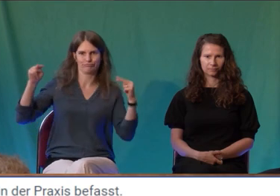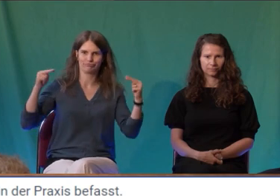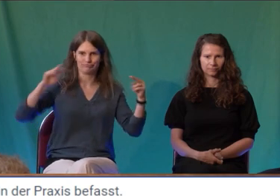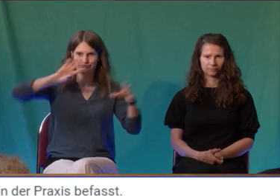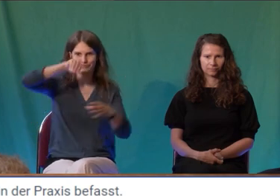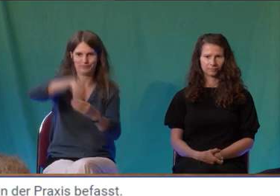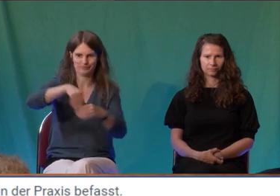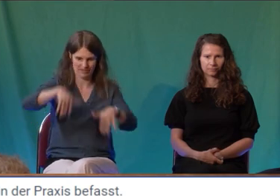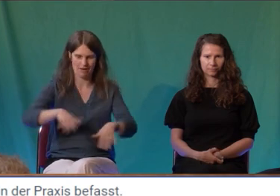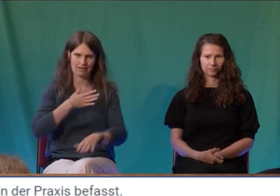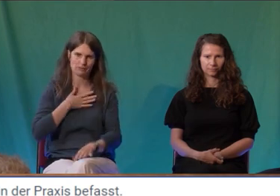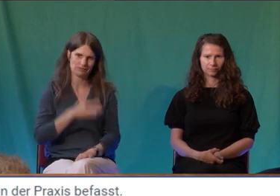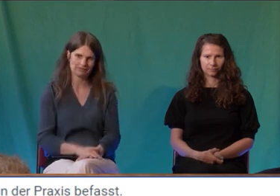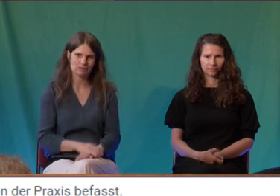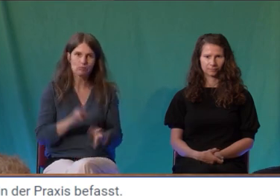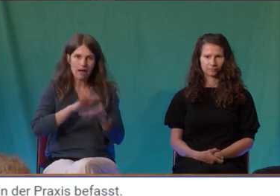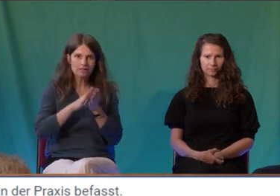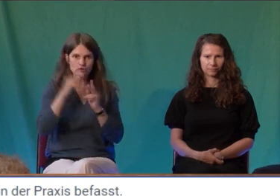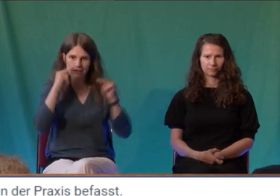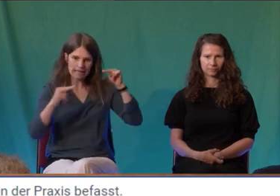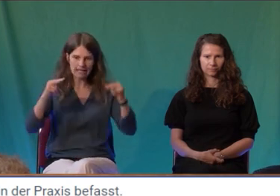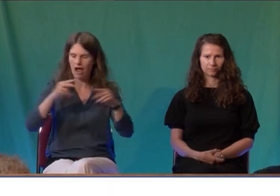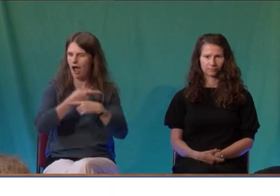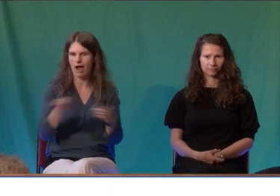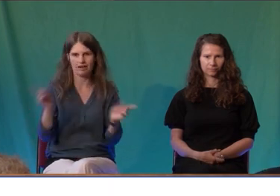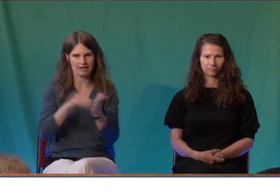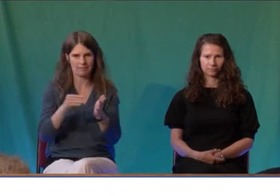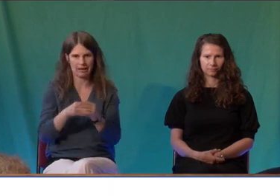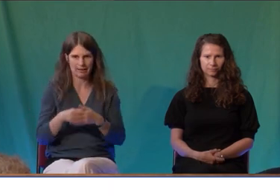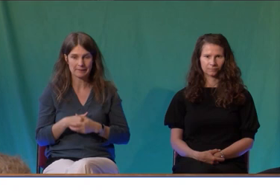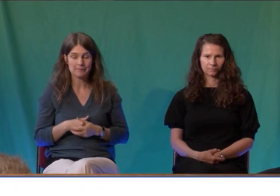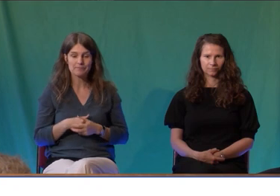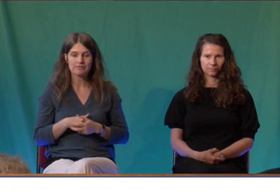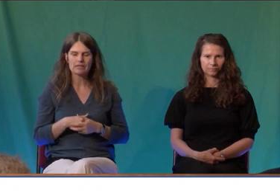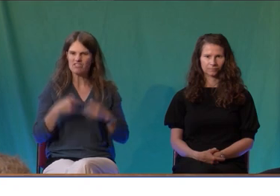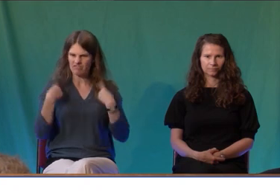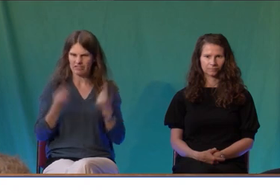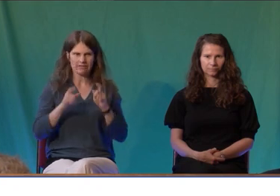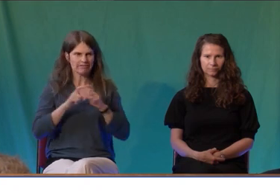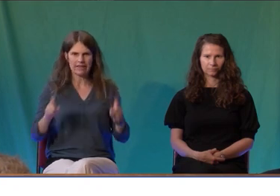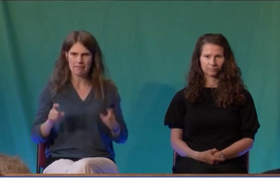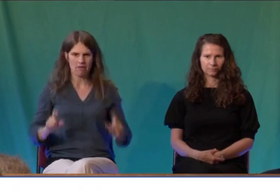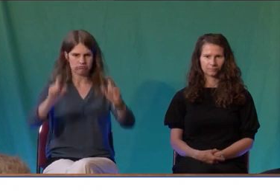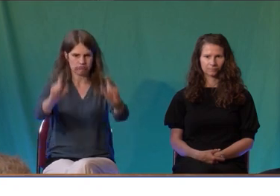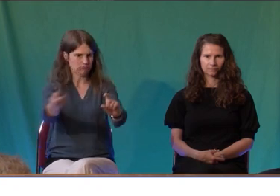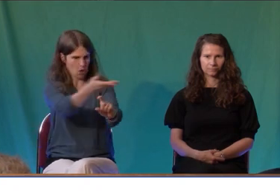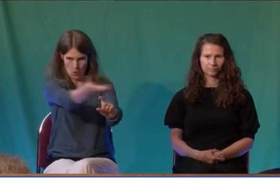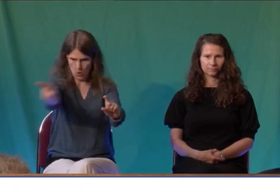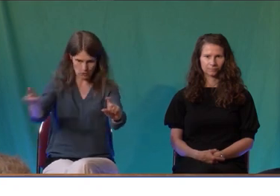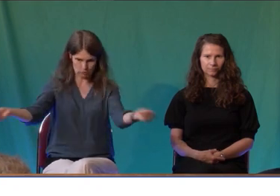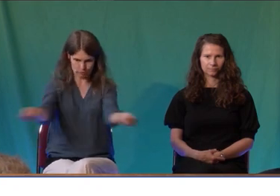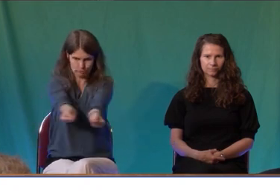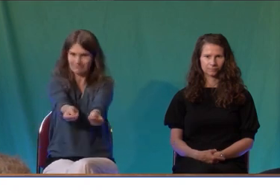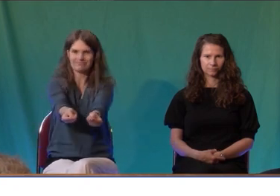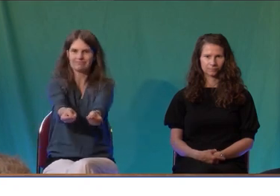begleitete Elternschaft in der Praxis hatten wir haben kein Thema vorgegeben sondern in die Runde gefragt wo